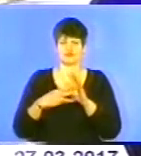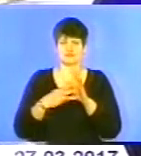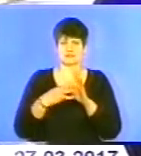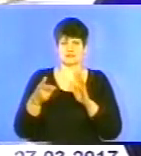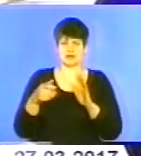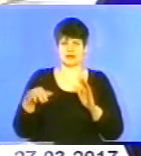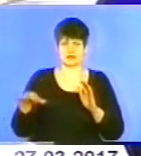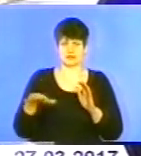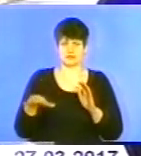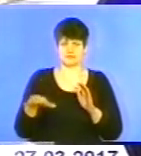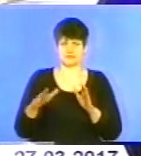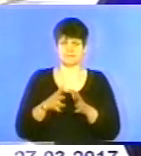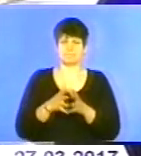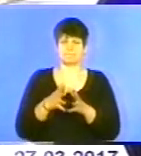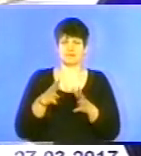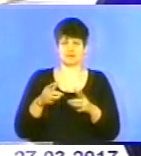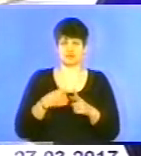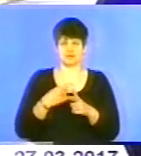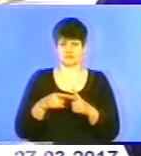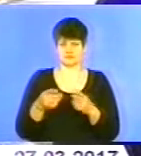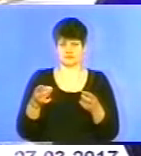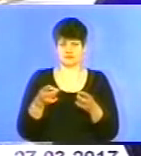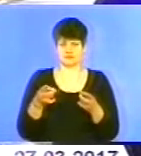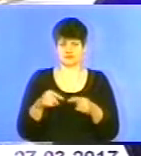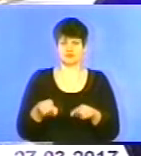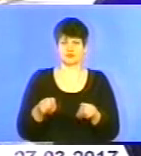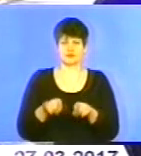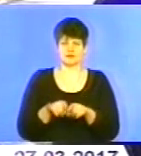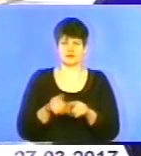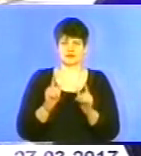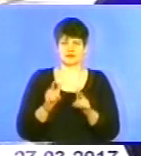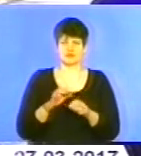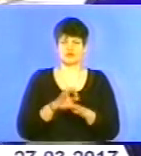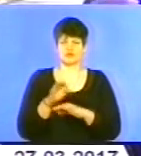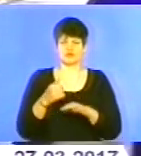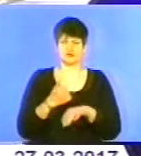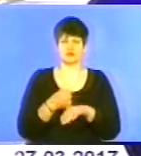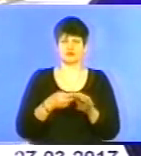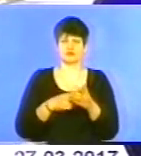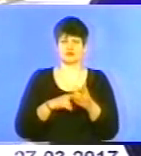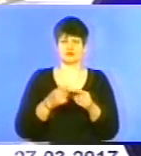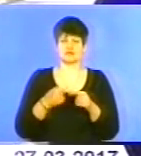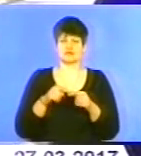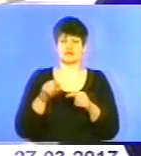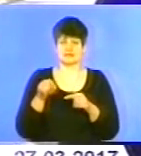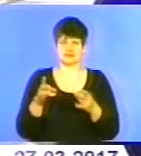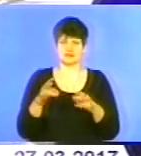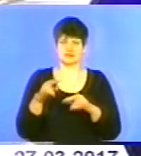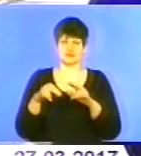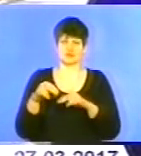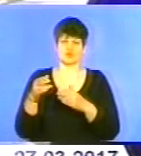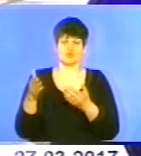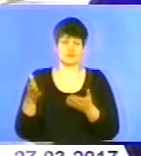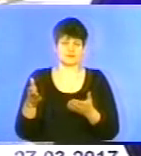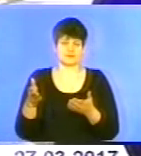земельної ділянки. Більше, ніж достатньо. Все рівно, згідно проєкту змін до генплану, ця земельна ділянка підлягає забудові.